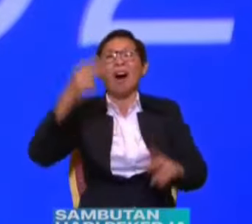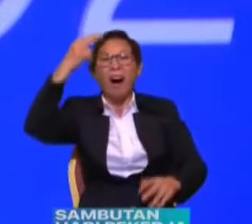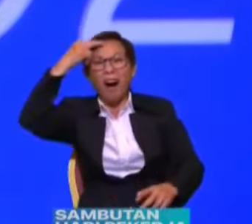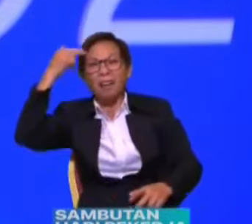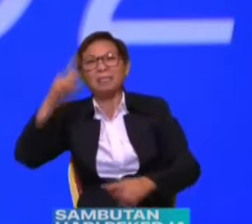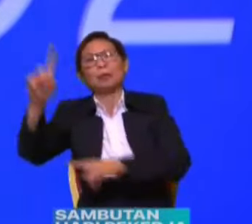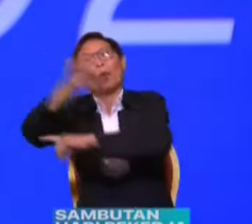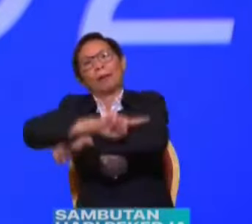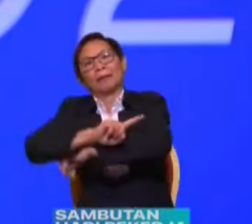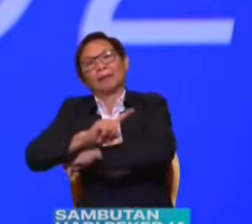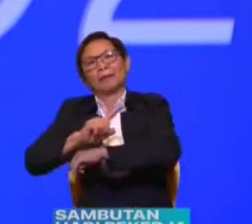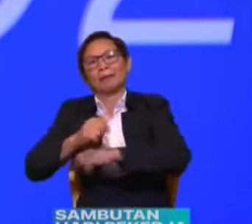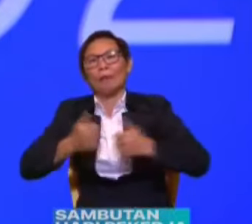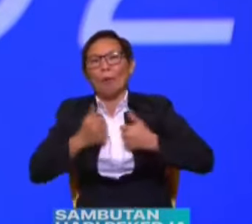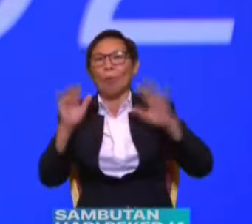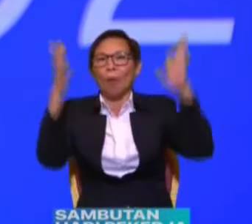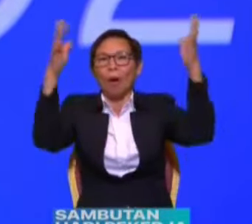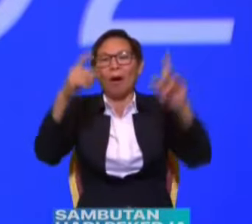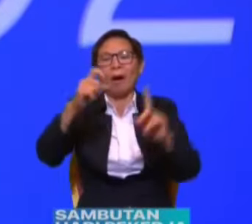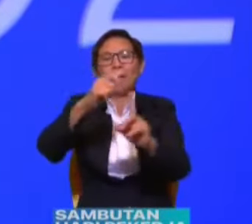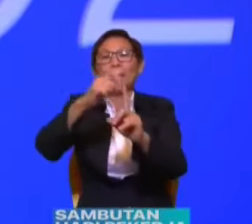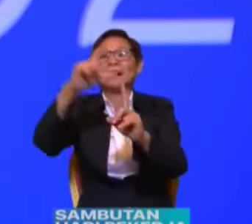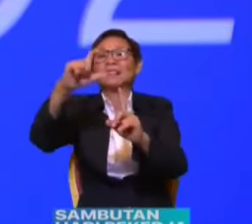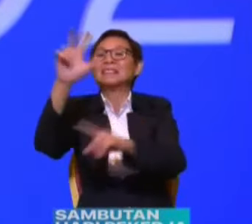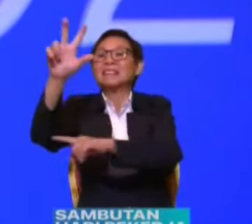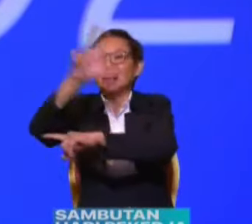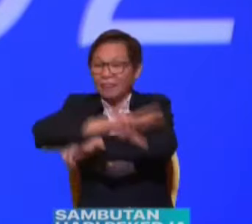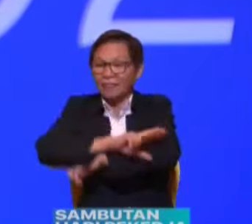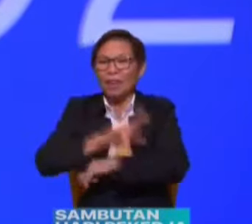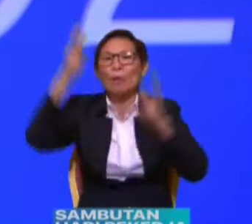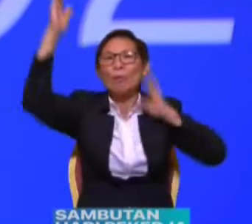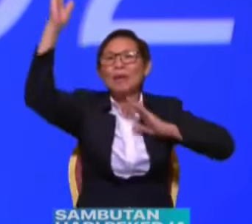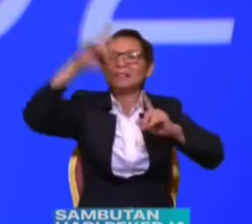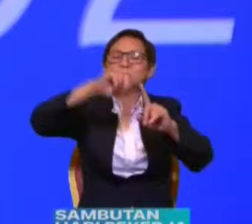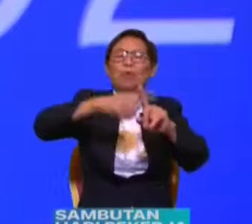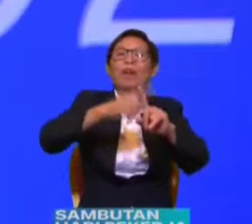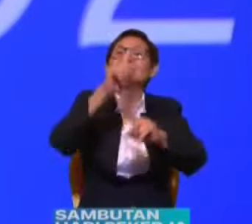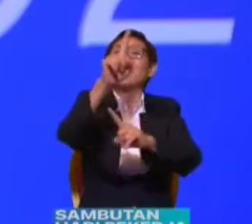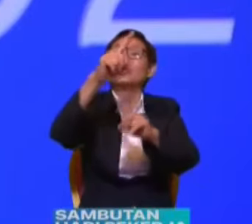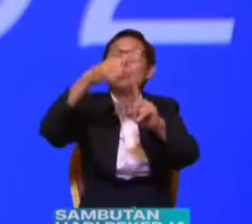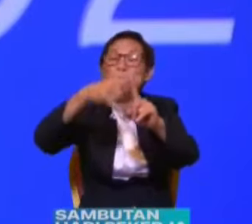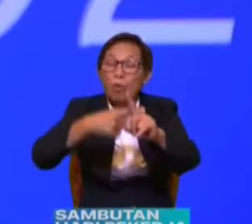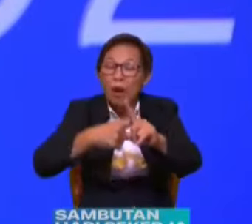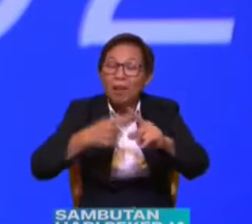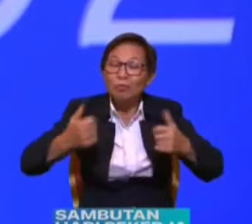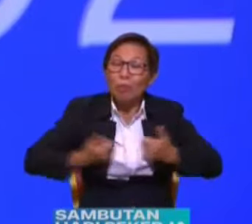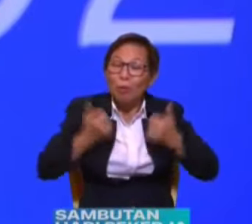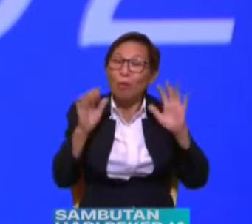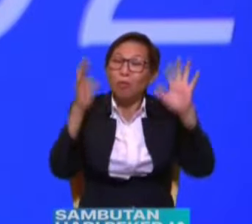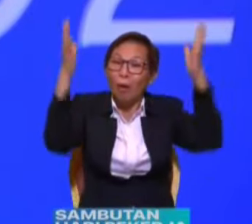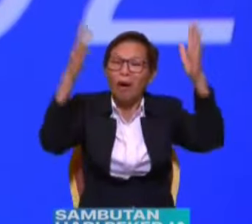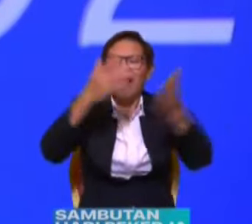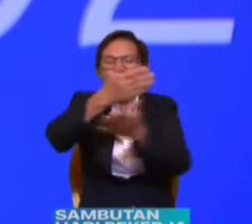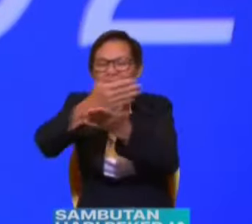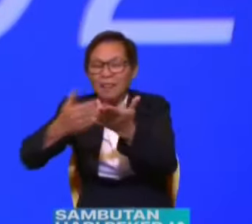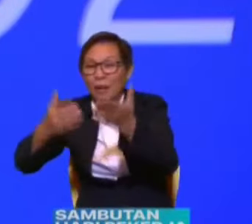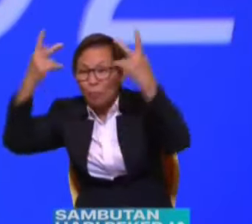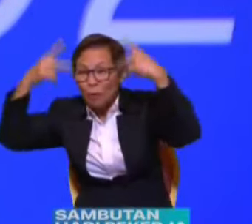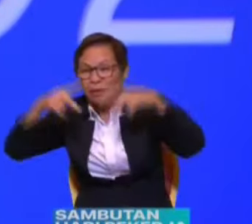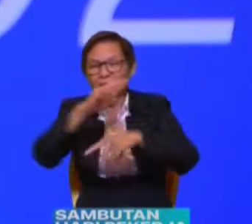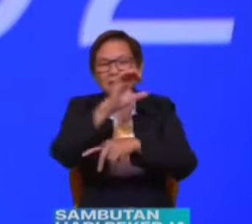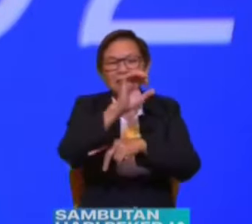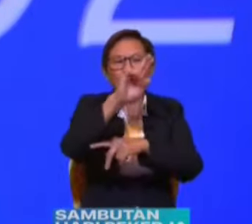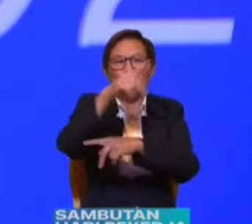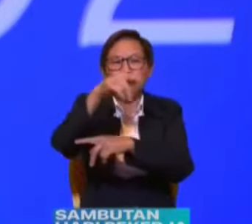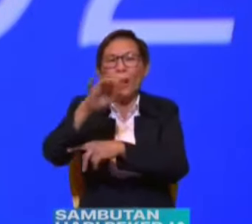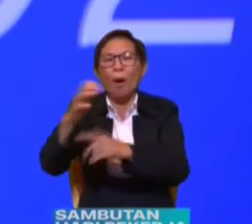saja. Pakistan 3 hari, Malaysia sebulan. Itu pun ada setengah-setengah. Presiden QPEC yang dah buat open